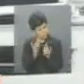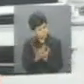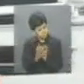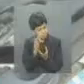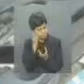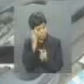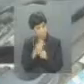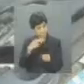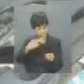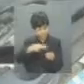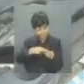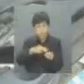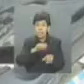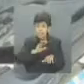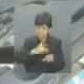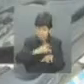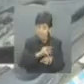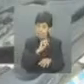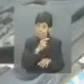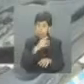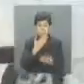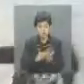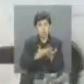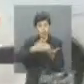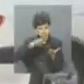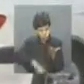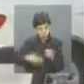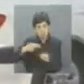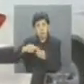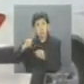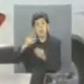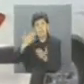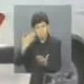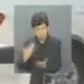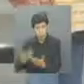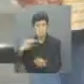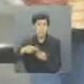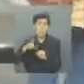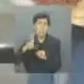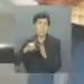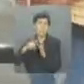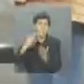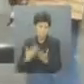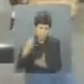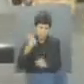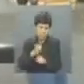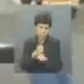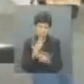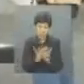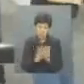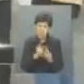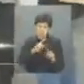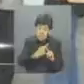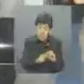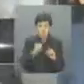ชื้อเพลิงก๊าซธรรมชาติยังมีราคาถูกกว่าน้ำมันดีเซลและเบนซินกว่าเท่าตัวแต่การปรับราคาขึ้นเดือนละ50สตางค์